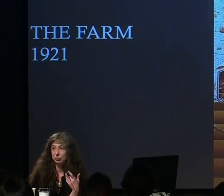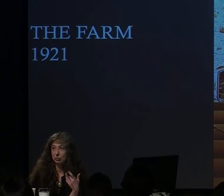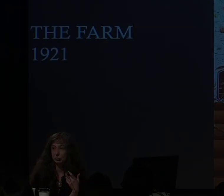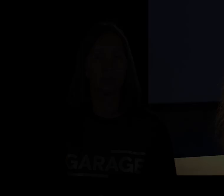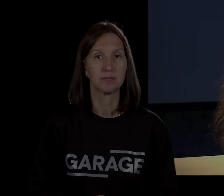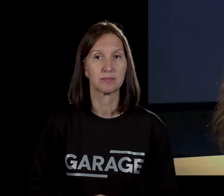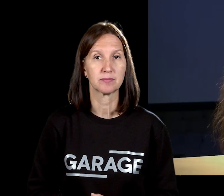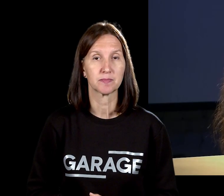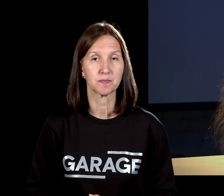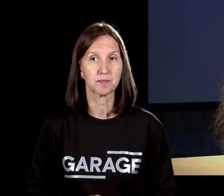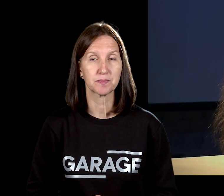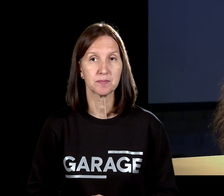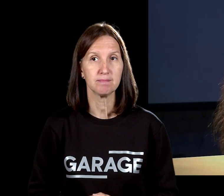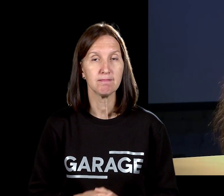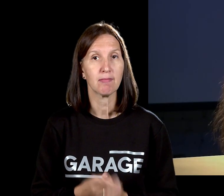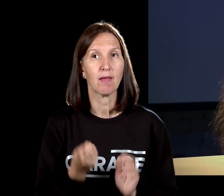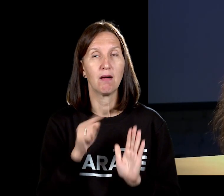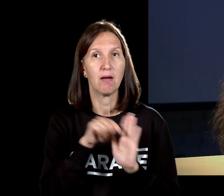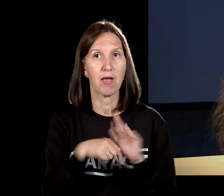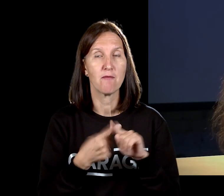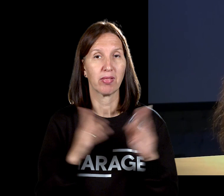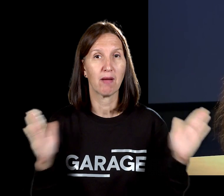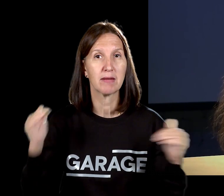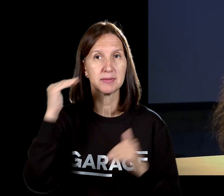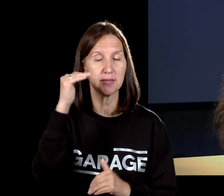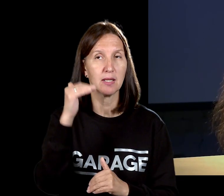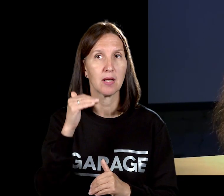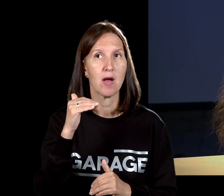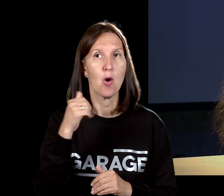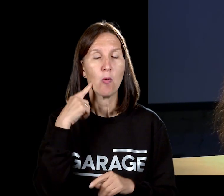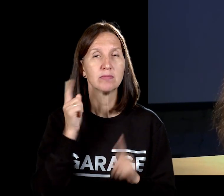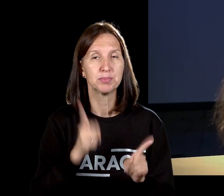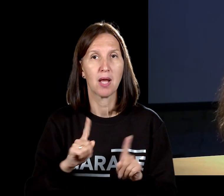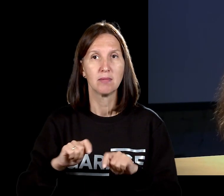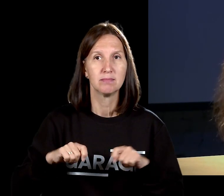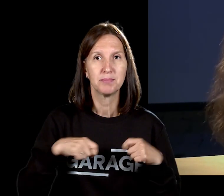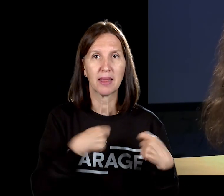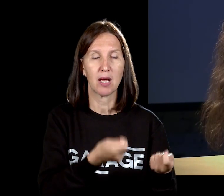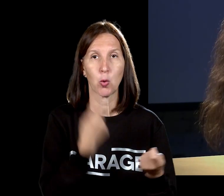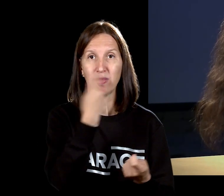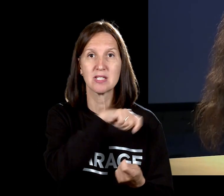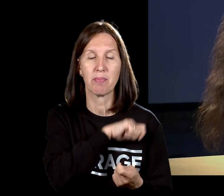сидит петух. Работу, в которую он рисует, как бы увозит с собой вот эту Испанию, остановленную во времени, вписанную в